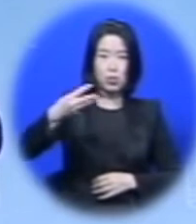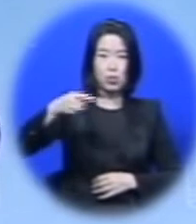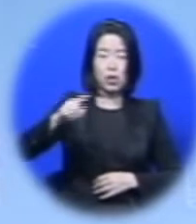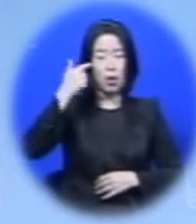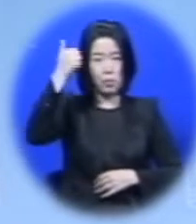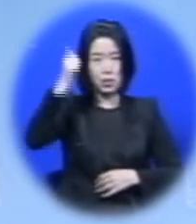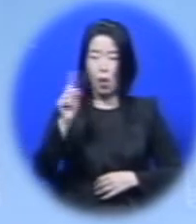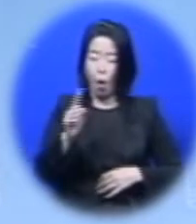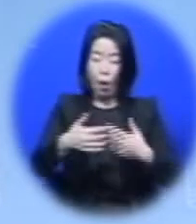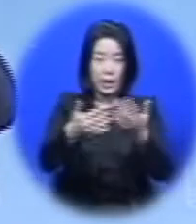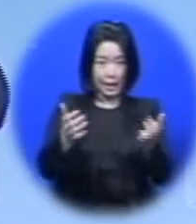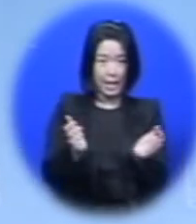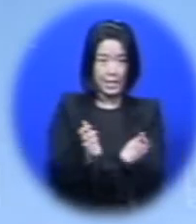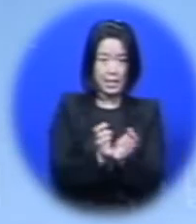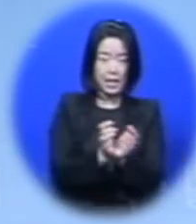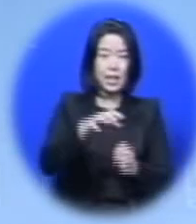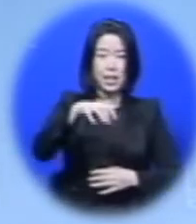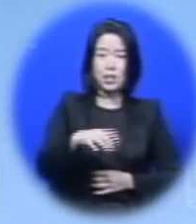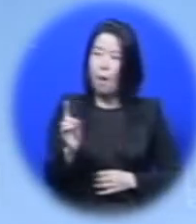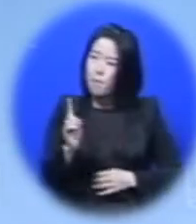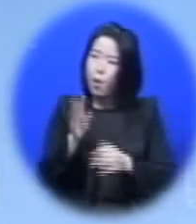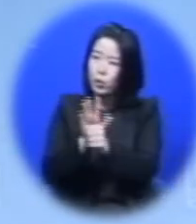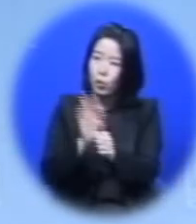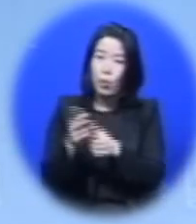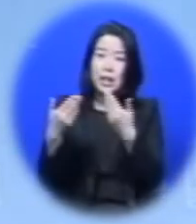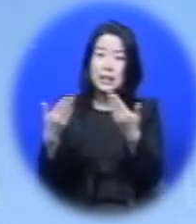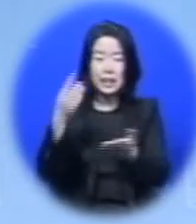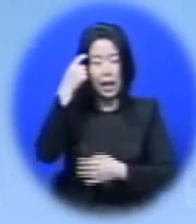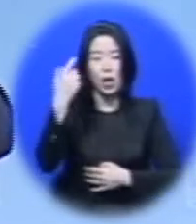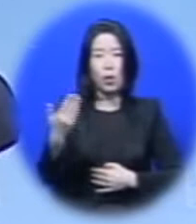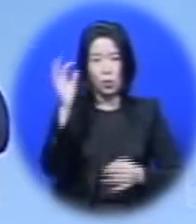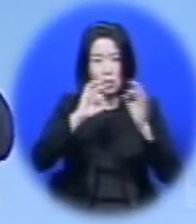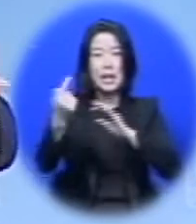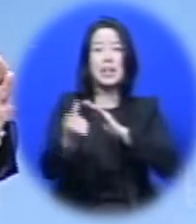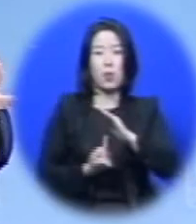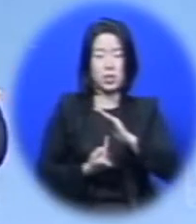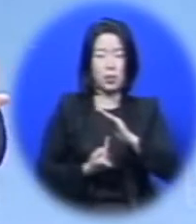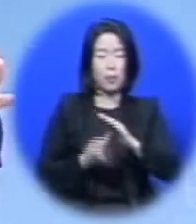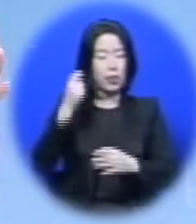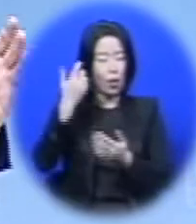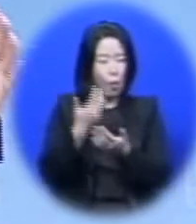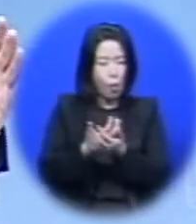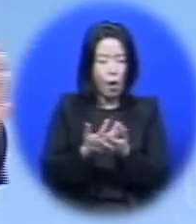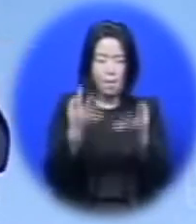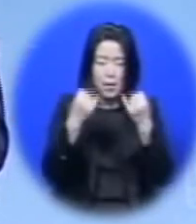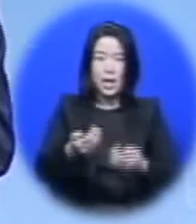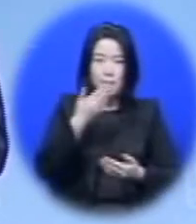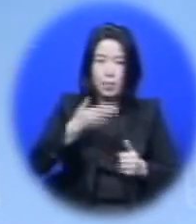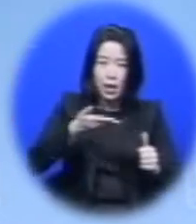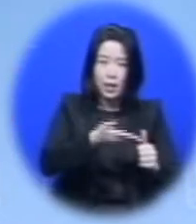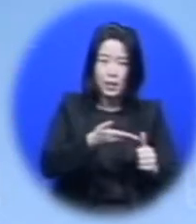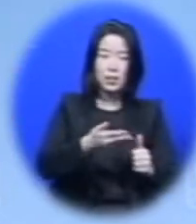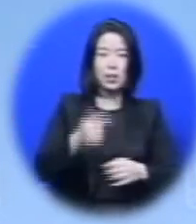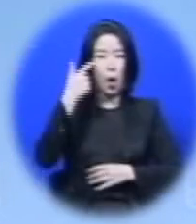어느 단체에서 뭘 도와드릴까요? 이렇게 찾아왔어요. 고아들을 수천 명을 먹이는 조지 뮬러 목사님의